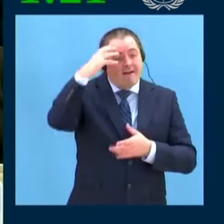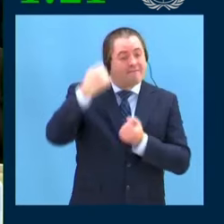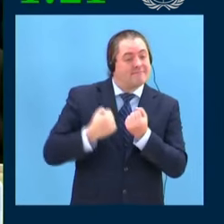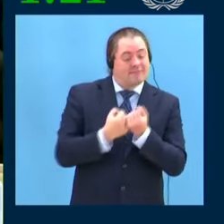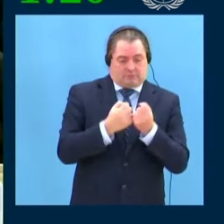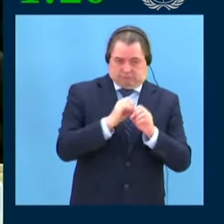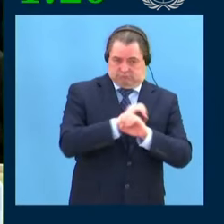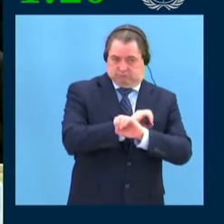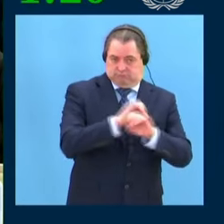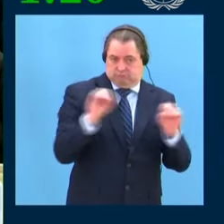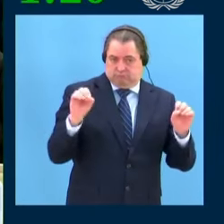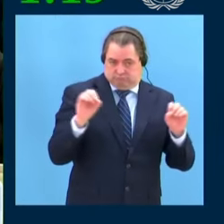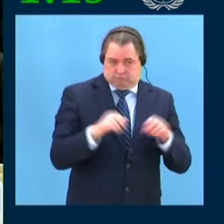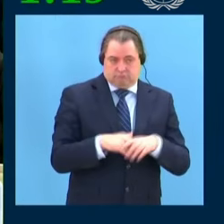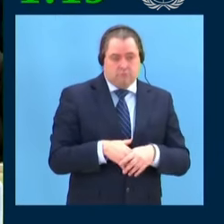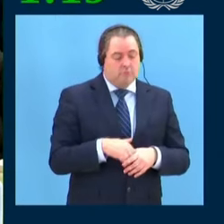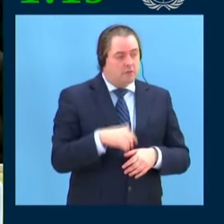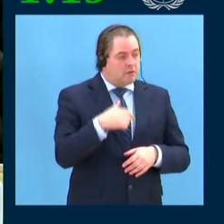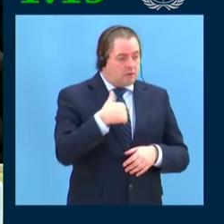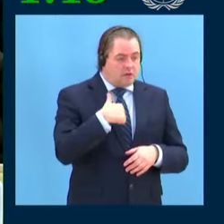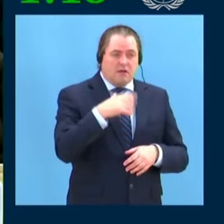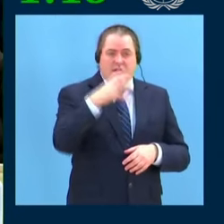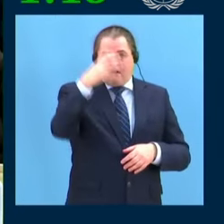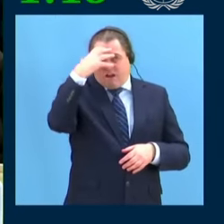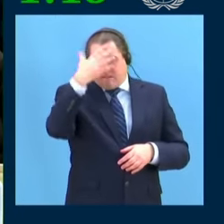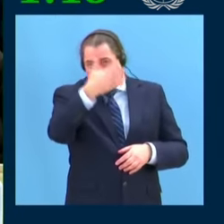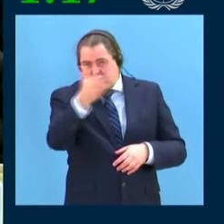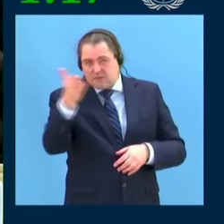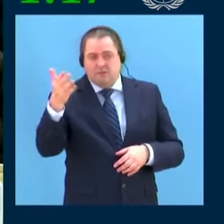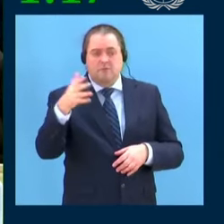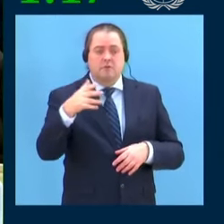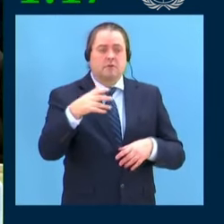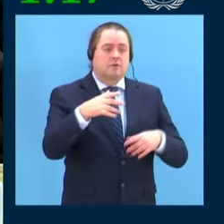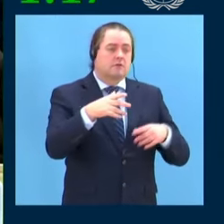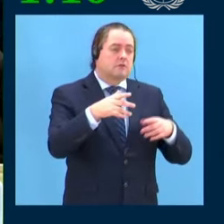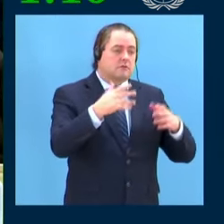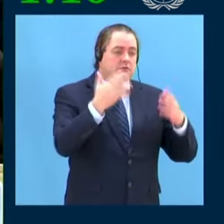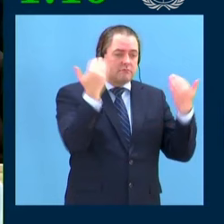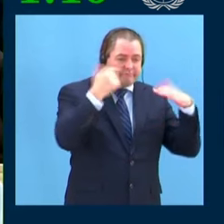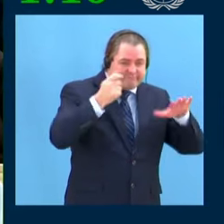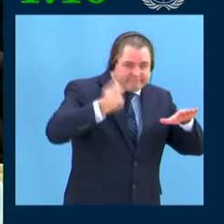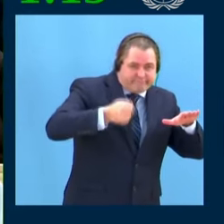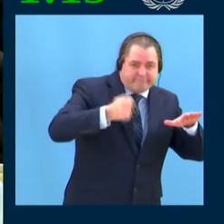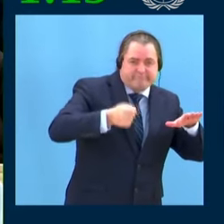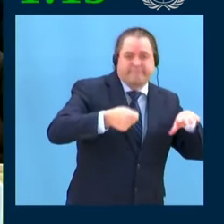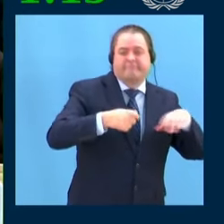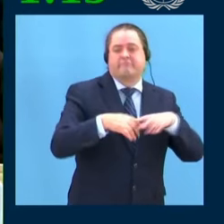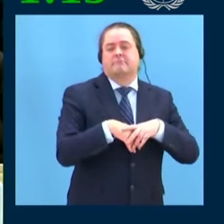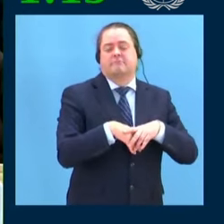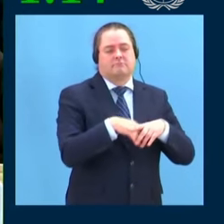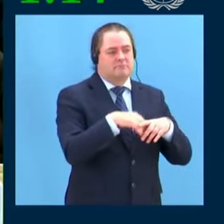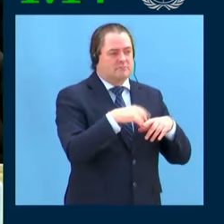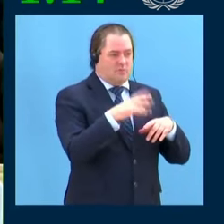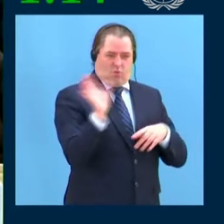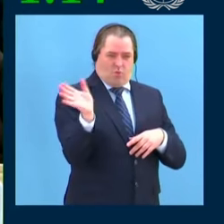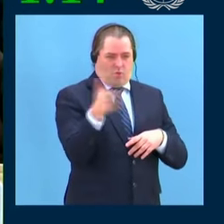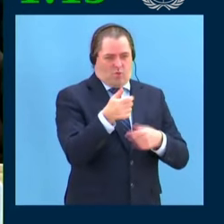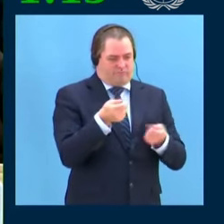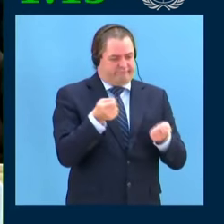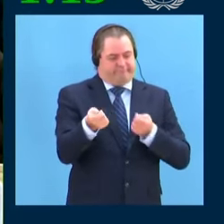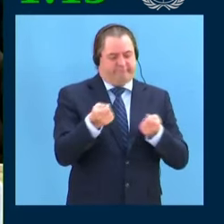le pouvoir exécutif et législatif étant sous le contrôle de l'élite arabo-berbère. Les haratines endurent